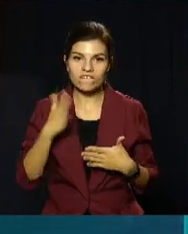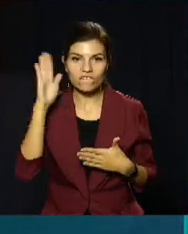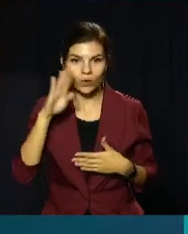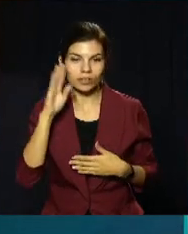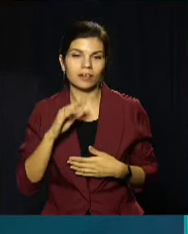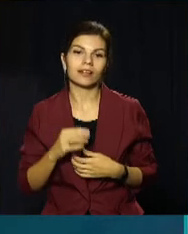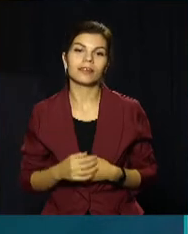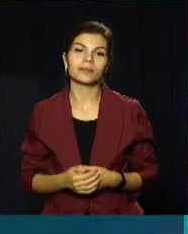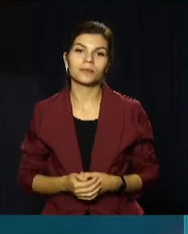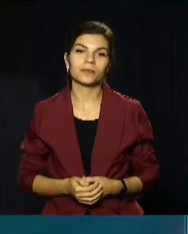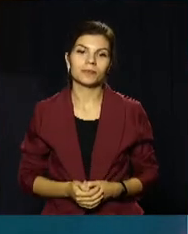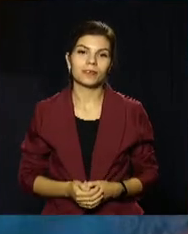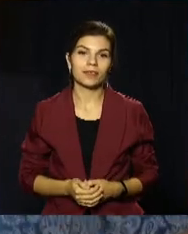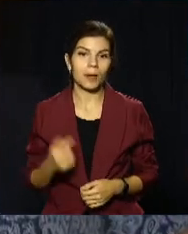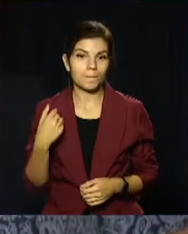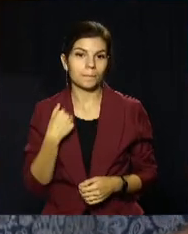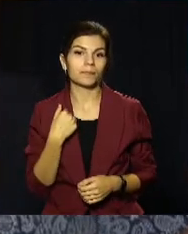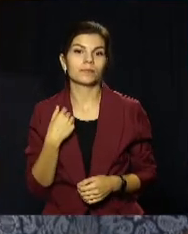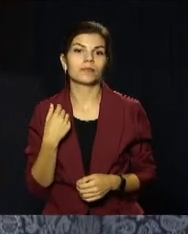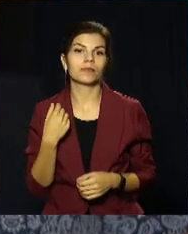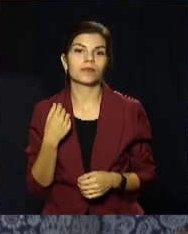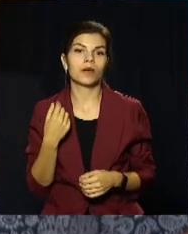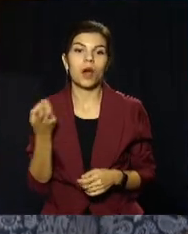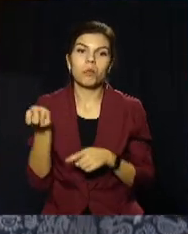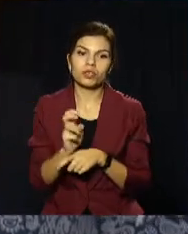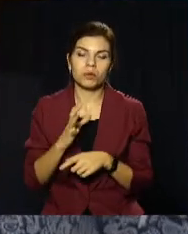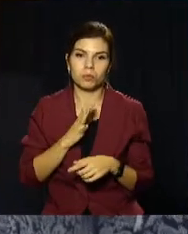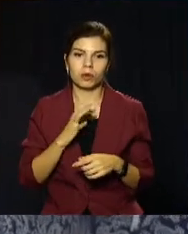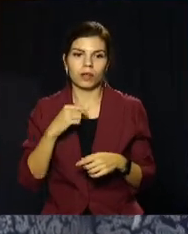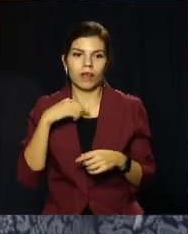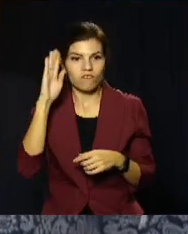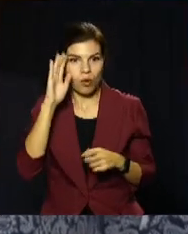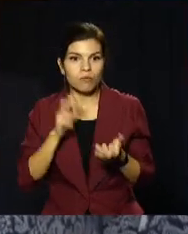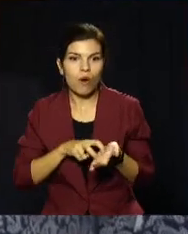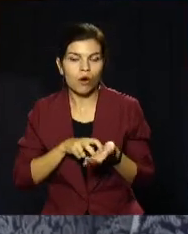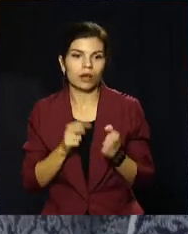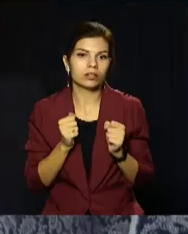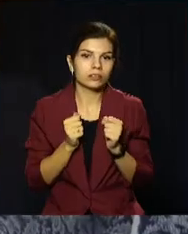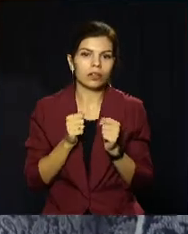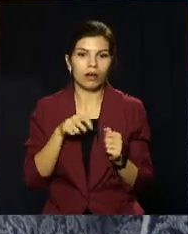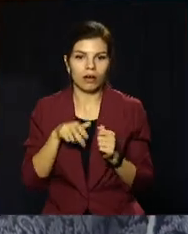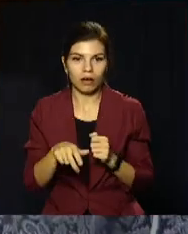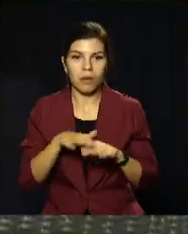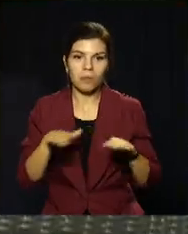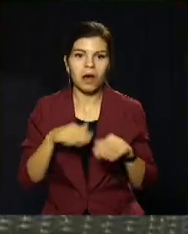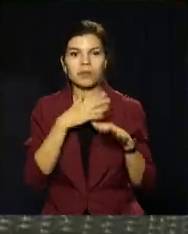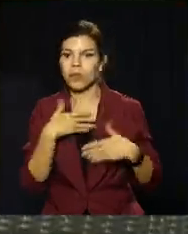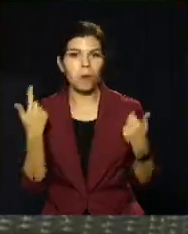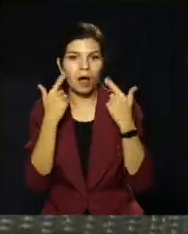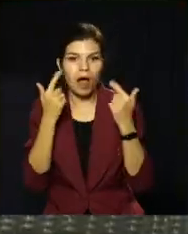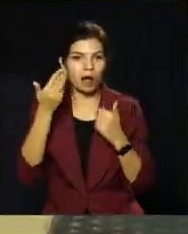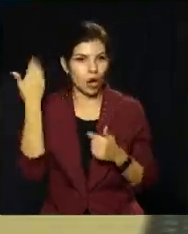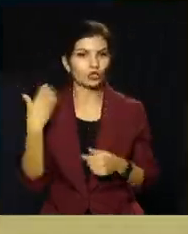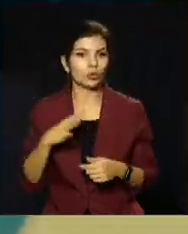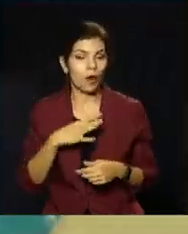Вот. Ми прийшли замкнуті, боялися води, боялися заходити, плакали. Окрім впевненості,